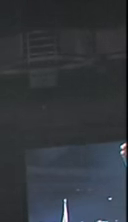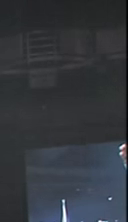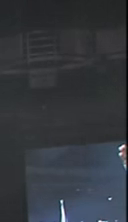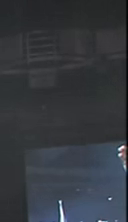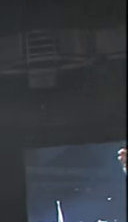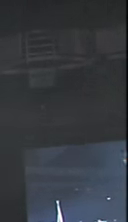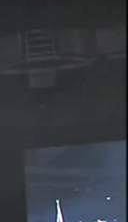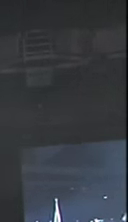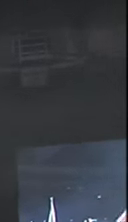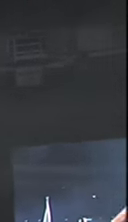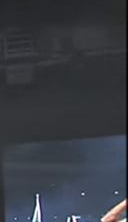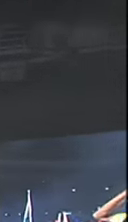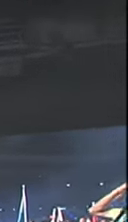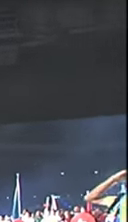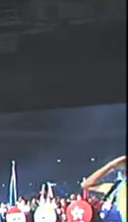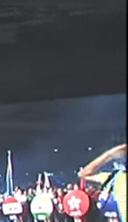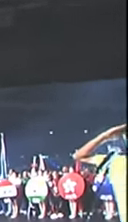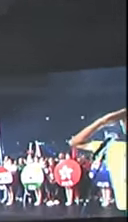10月3号。